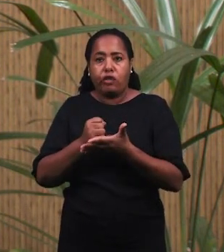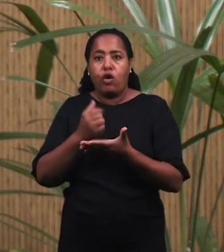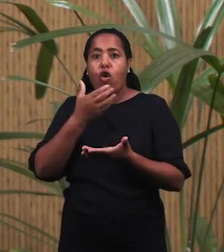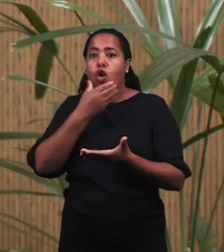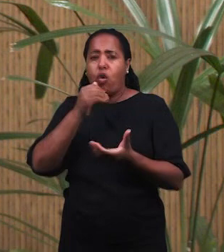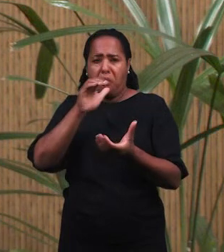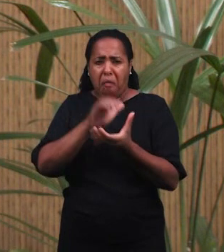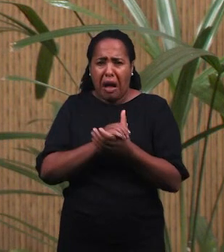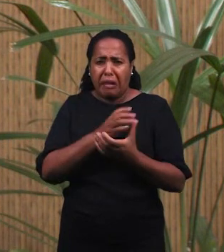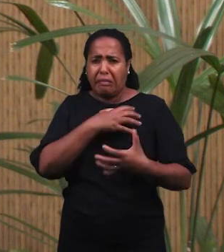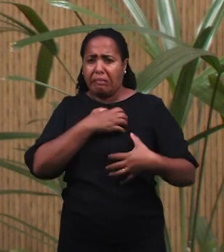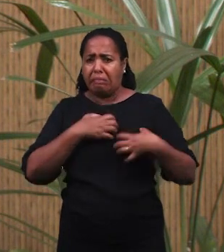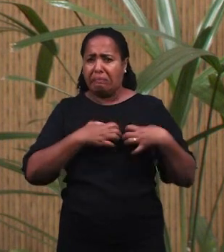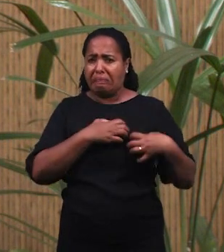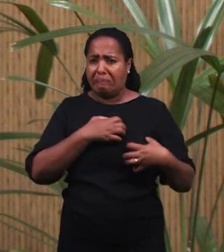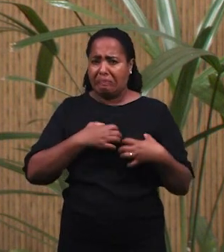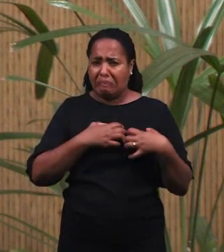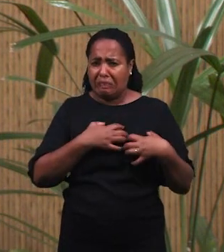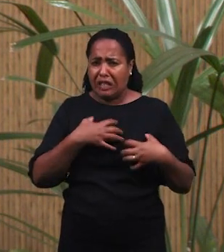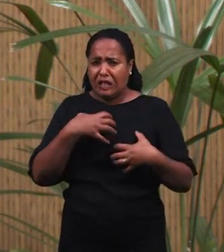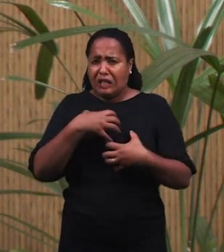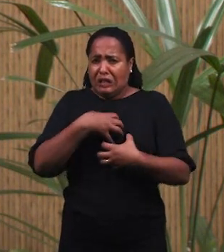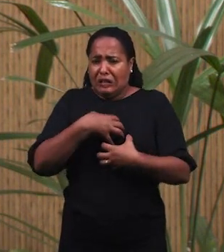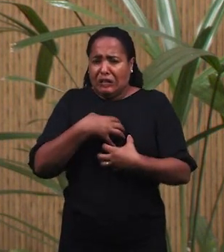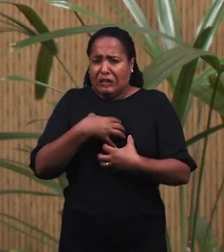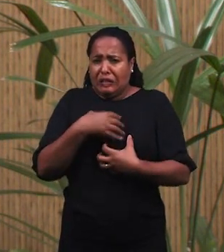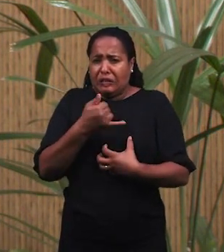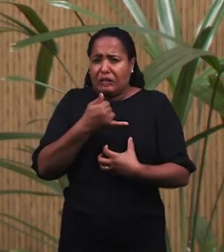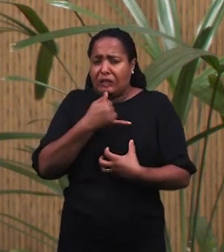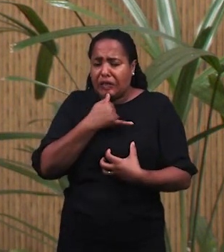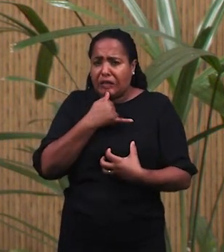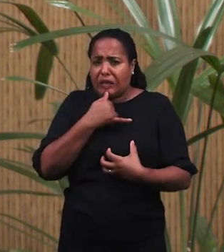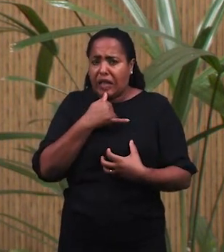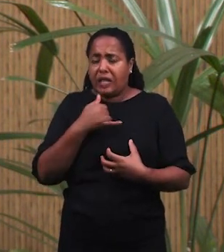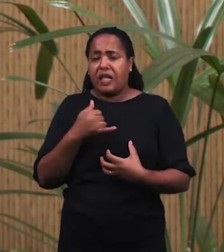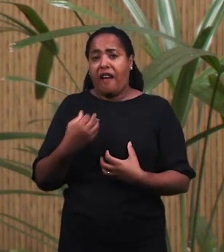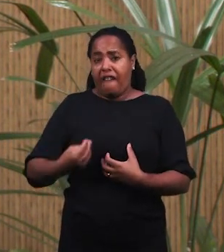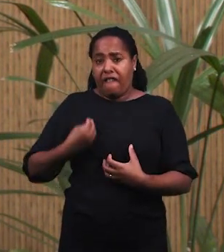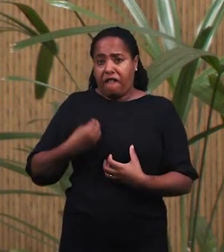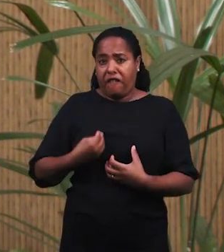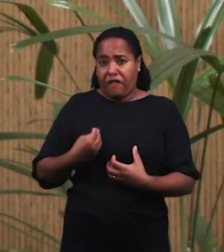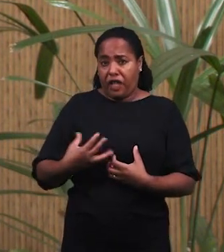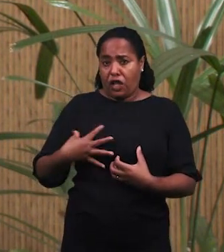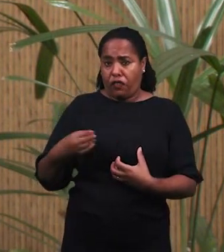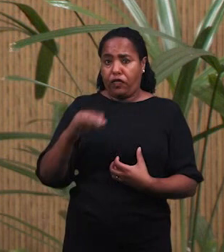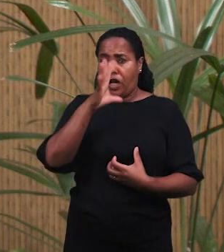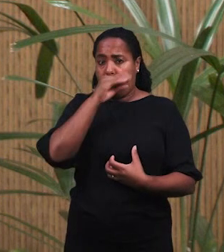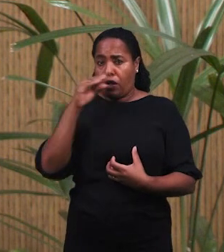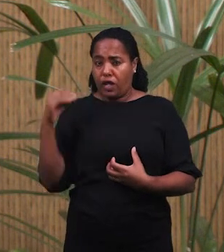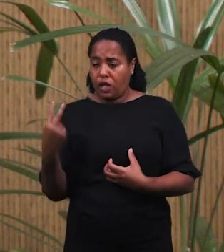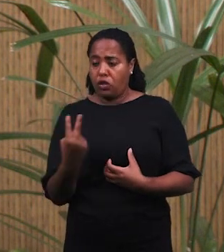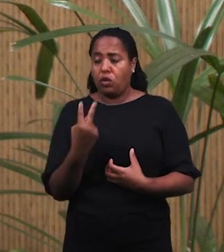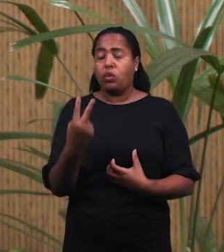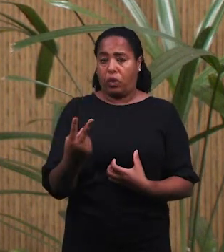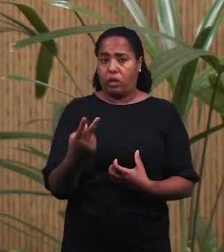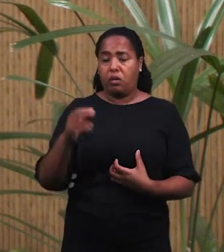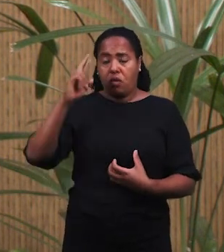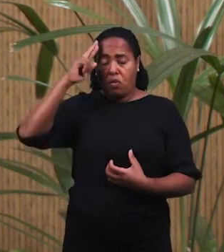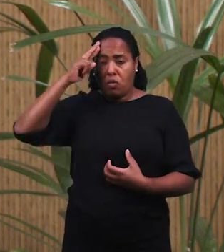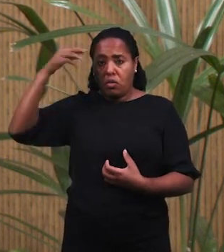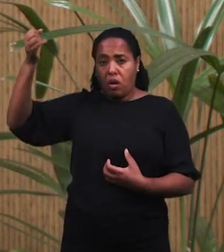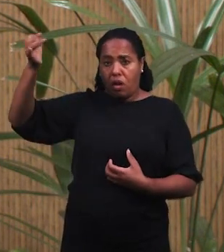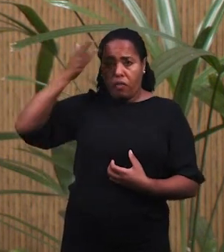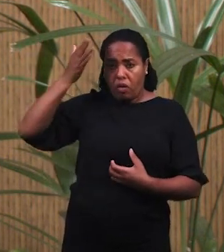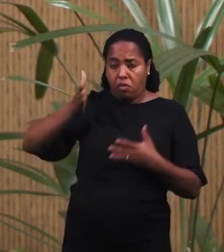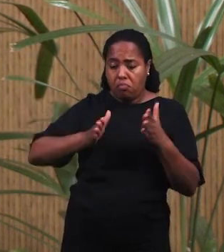счета в доме, и это беспокоит и мужа, и в дом трудности приносит, и печаль детям,